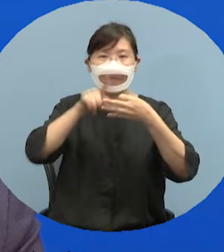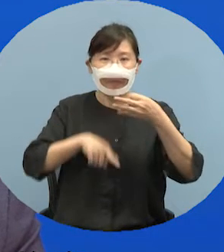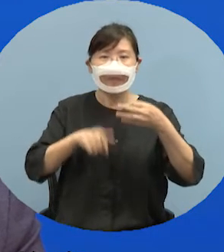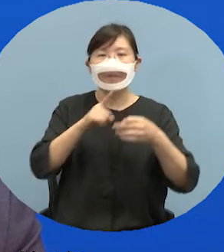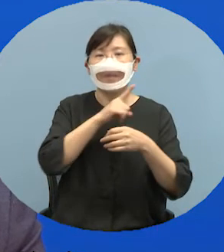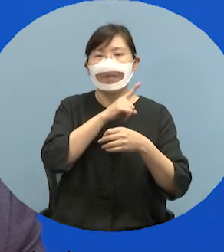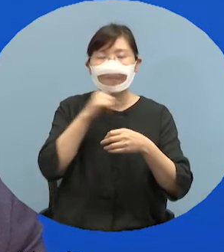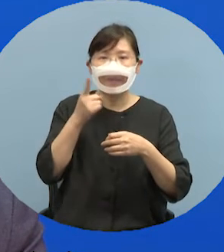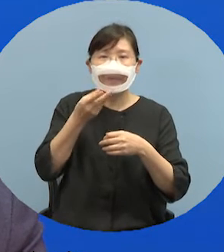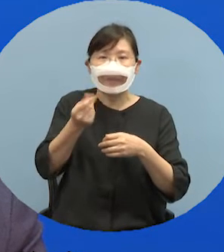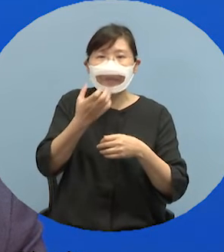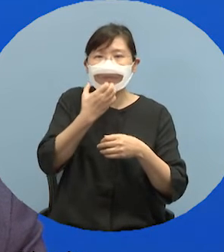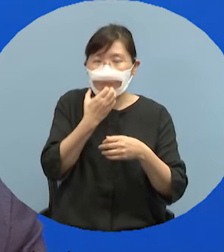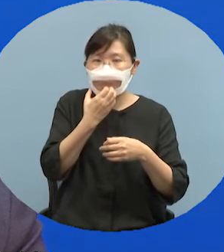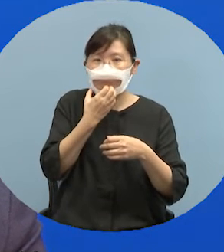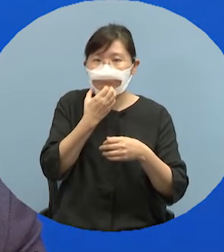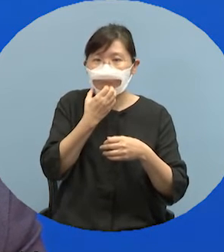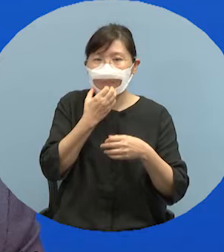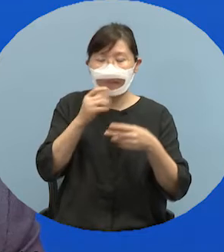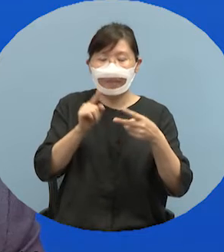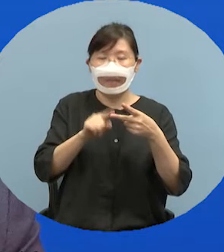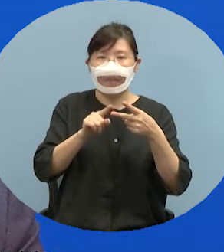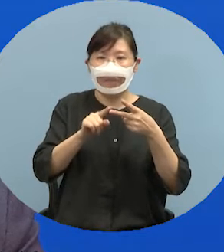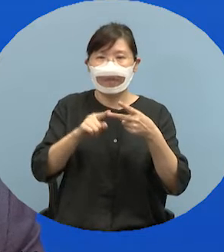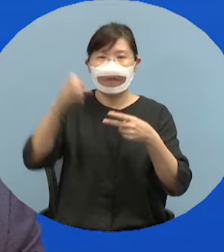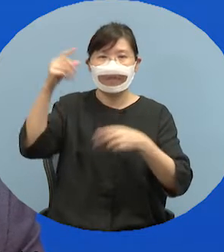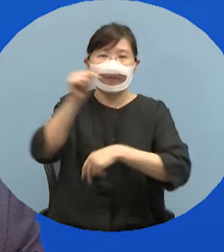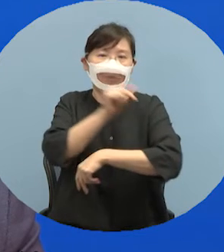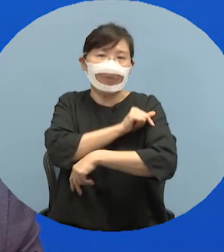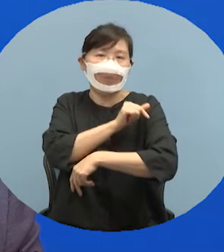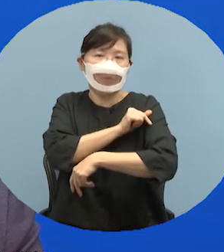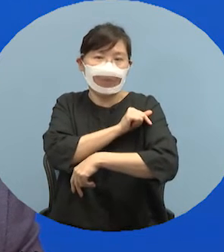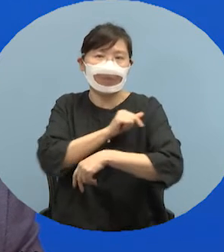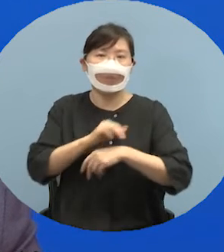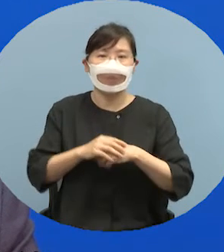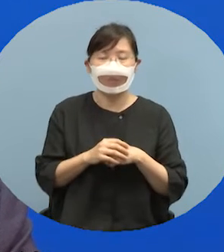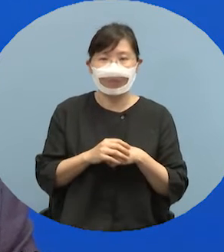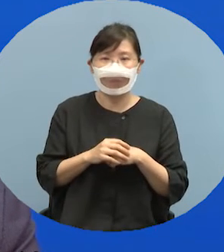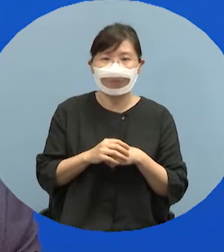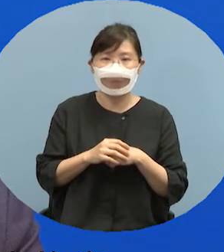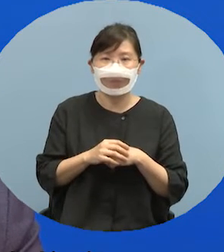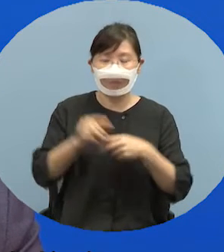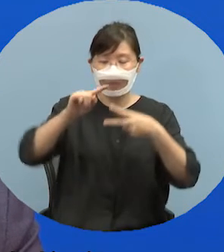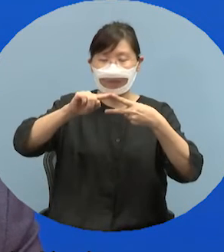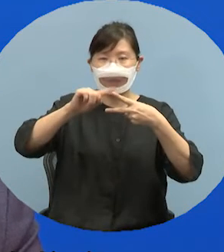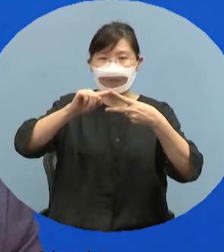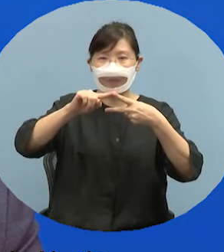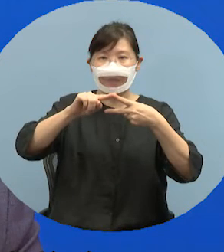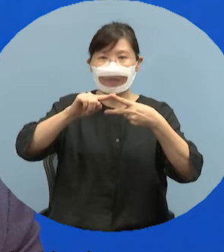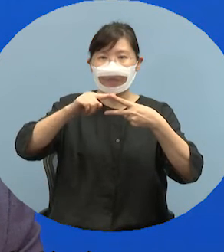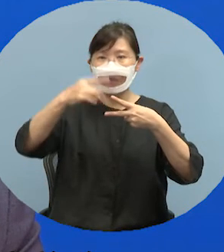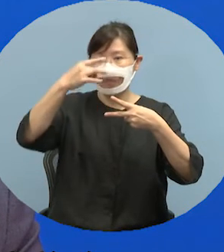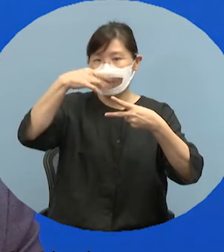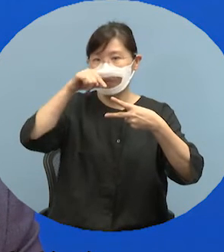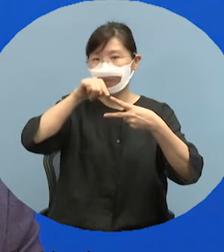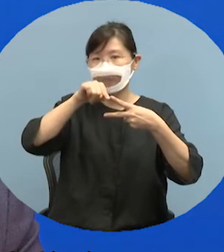东的莫纳皮拉韦和辉瑞的帕克斯洛维德。前者即是默沙